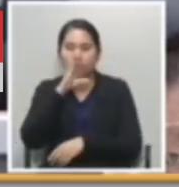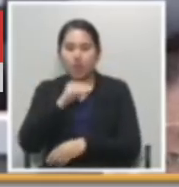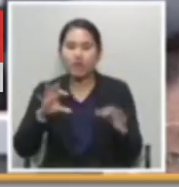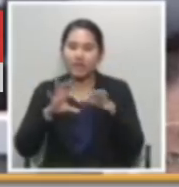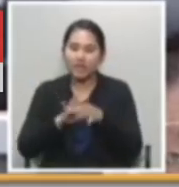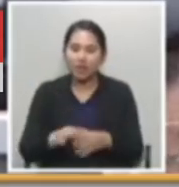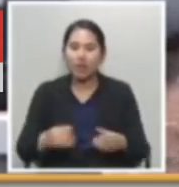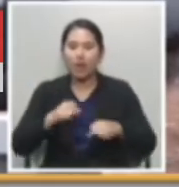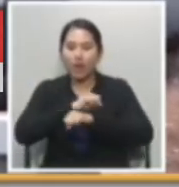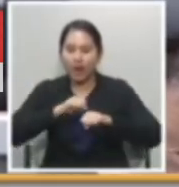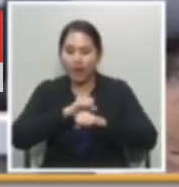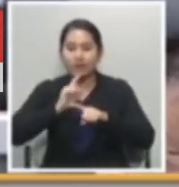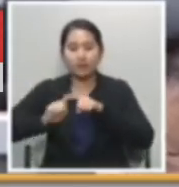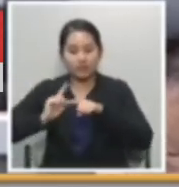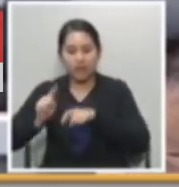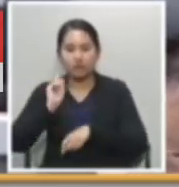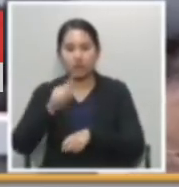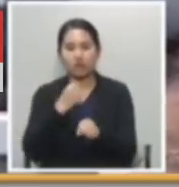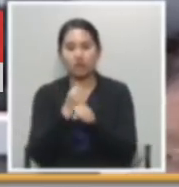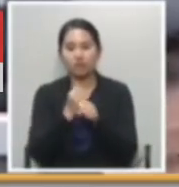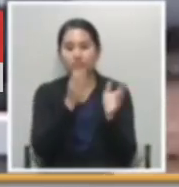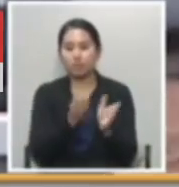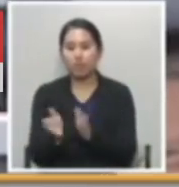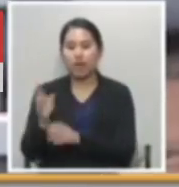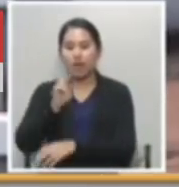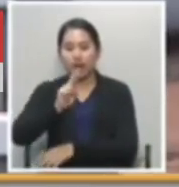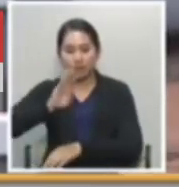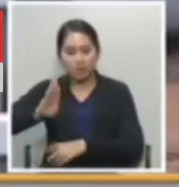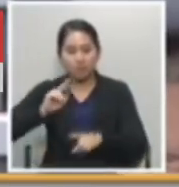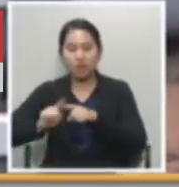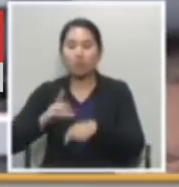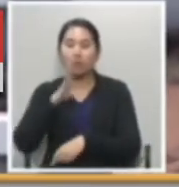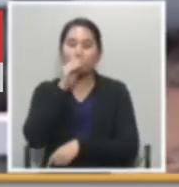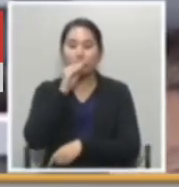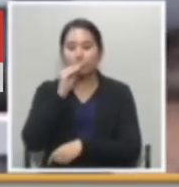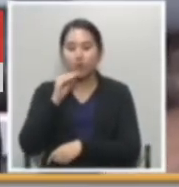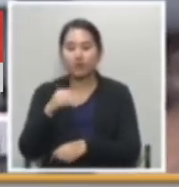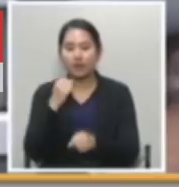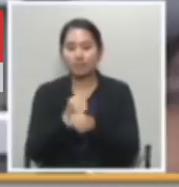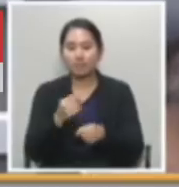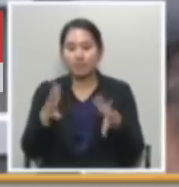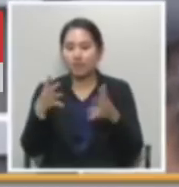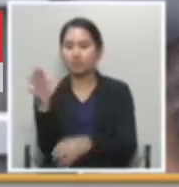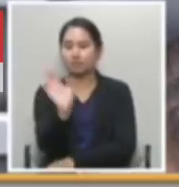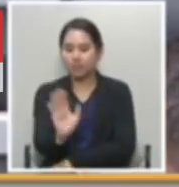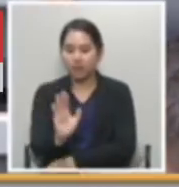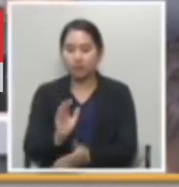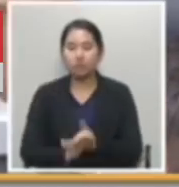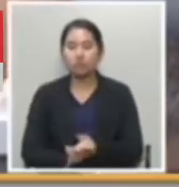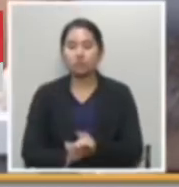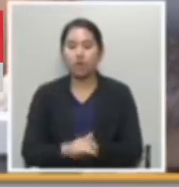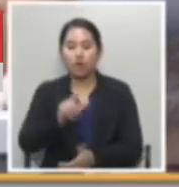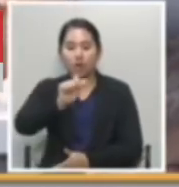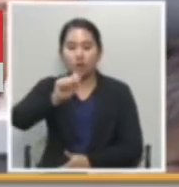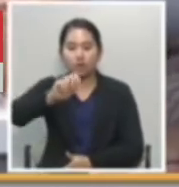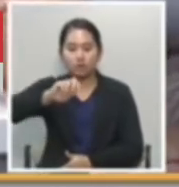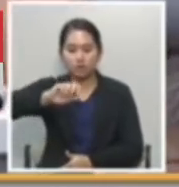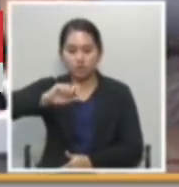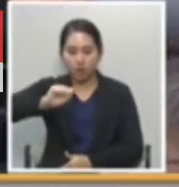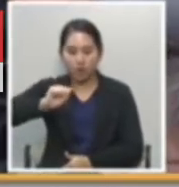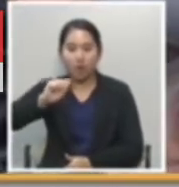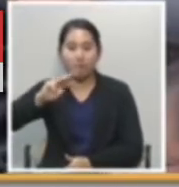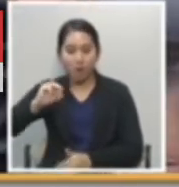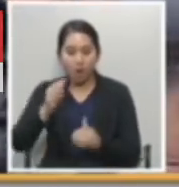ให้เจ็บป่วยนี่แหละครับต้องทำอย่างเป็นระบบเป็นรูปธรรมไม่ใช่พูดเฉยๆแล้วไม่ทำยกระดับอสมเลยให้เขาม